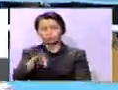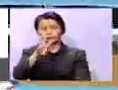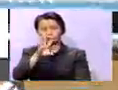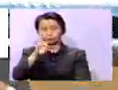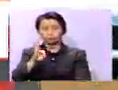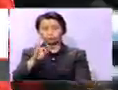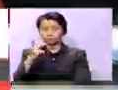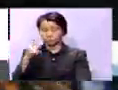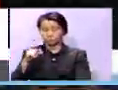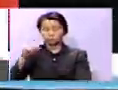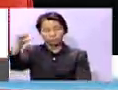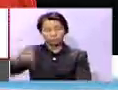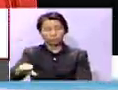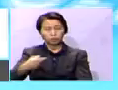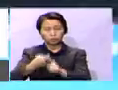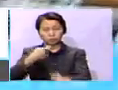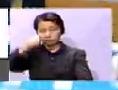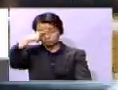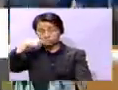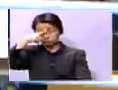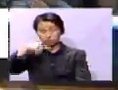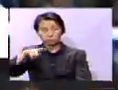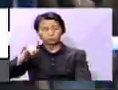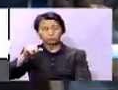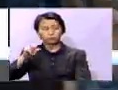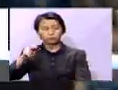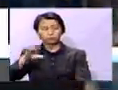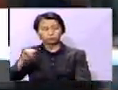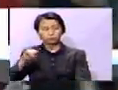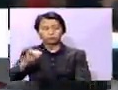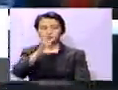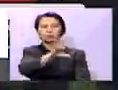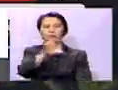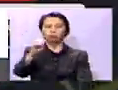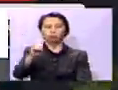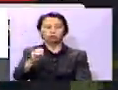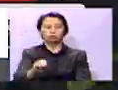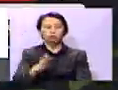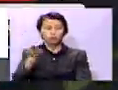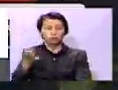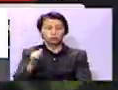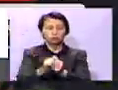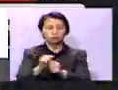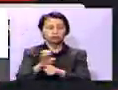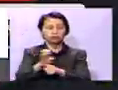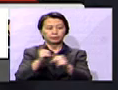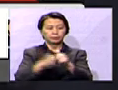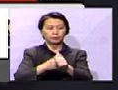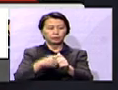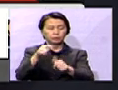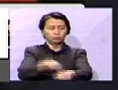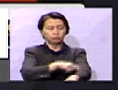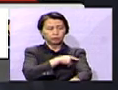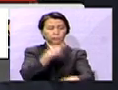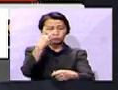46-49 kg menewaskan lawan dari Thailand Thani Narindram 5-0. Ia juga merupakan emas pertama untuknya